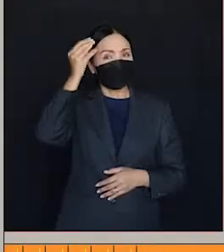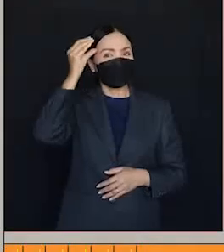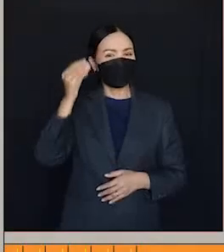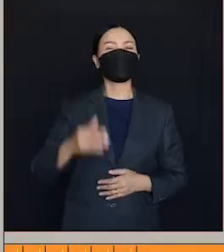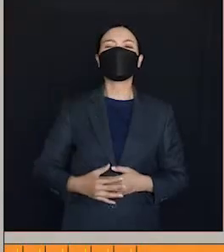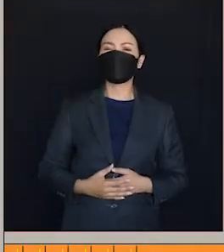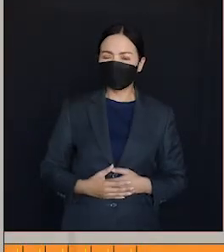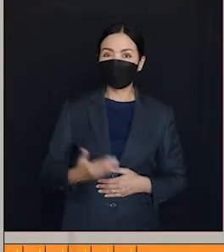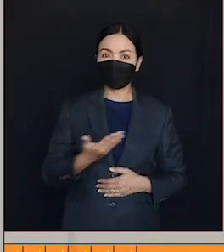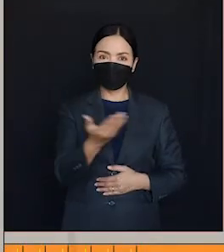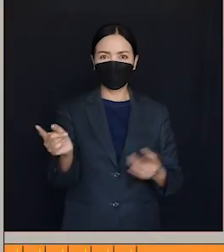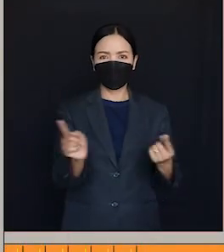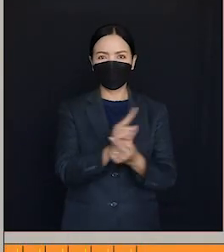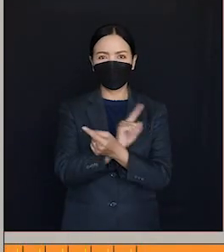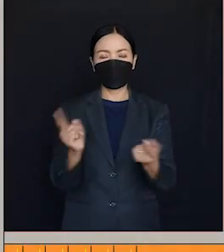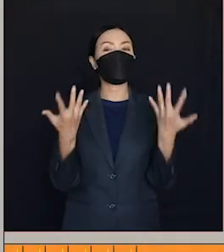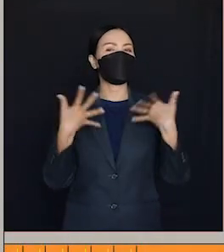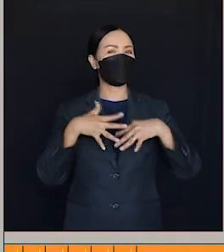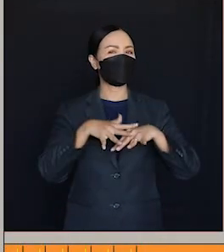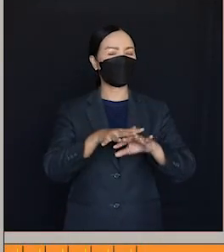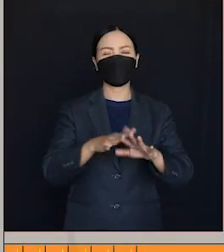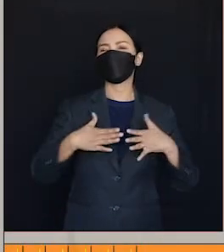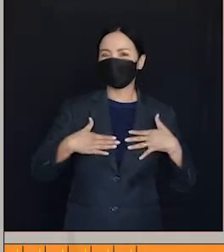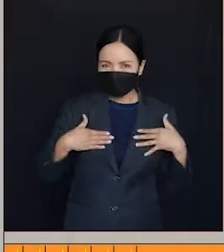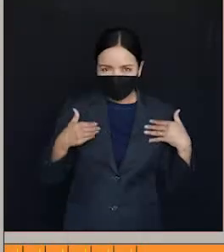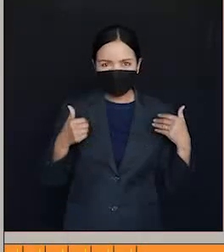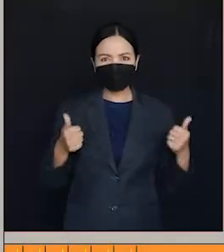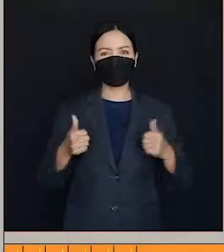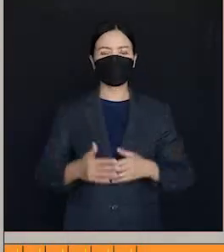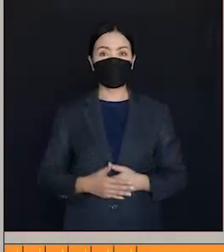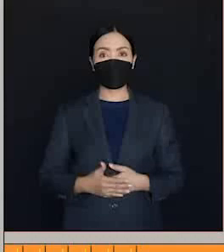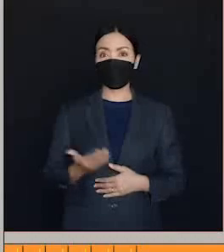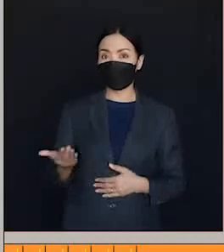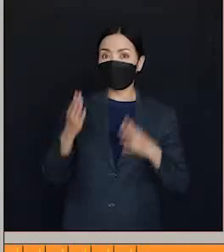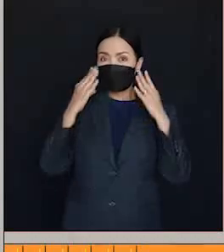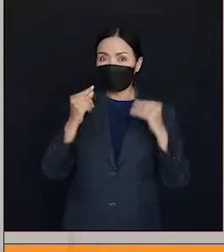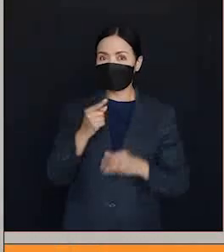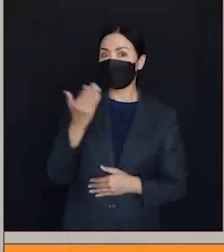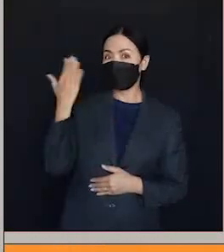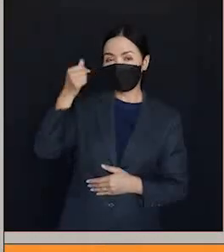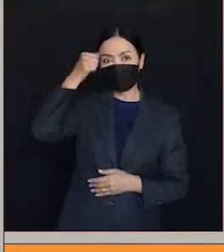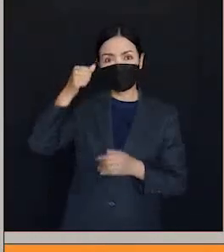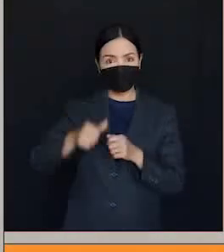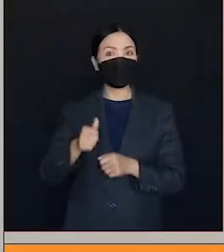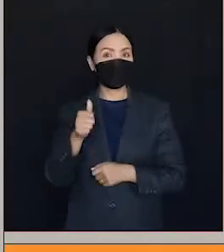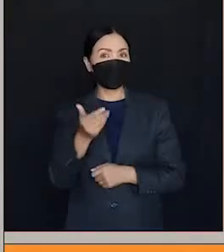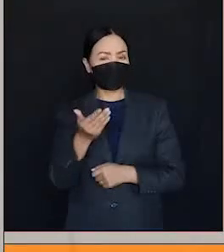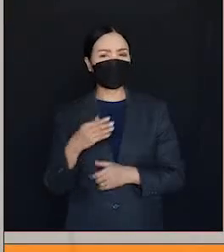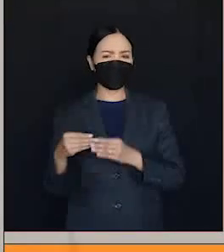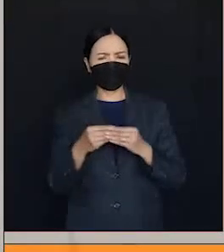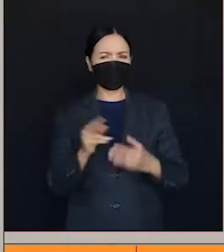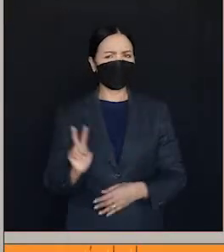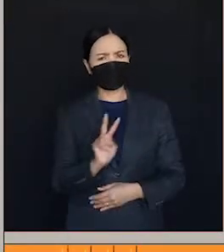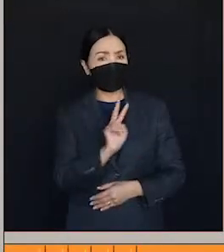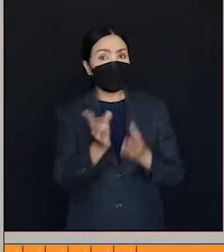ระค่ะ เพื่อให้ทุกคนในสังคมครับอยู่ร่วมกันอย่างมีความสุขนั่นเองครับ ทอฟฟี่คะคราวที่แล้วเนี่ยจำได้ไหมคะว่าเราพากัน